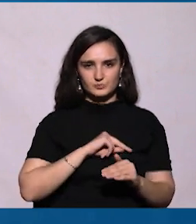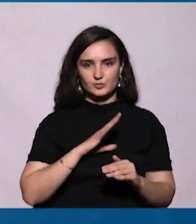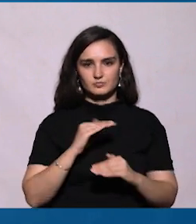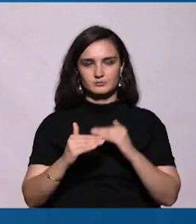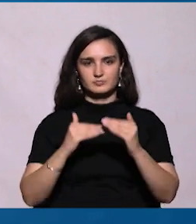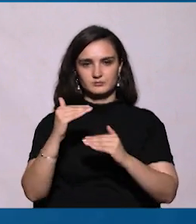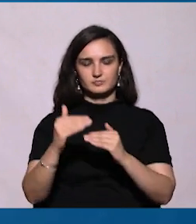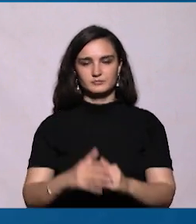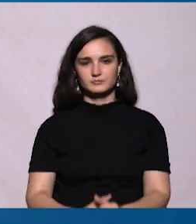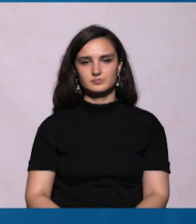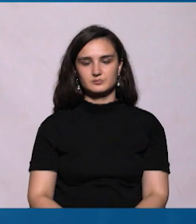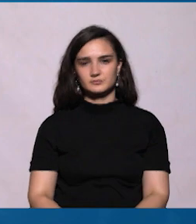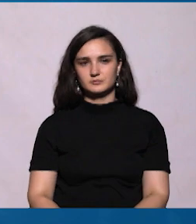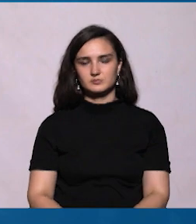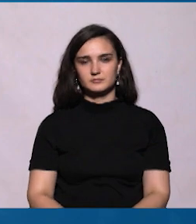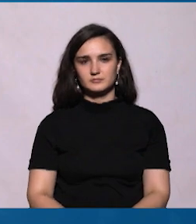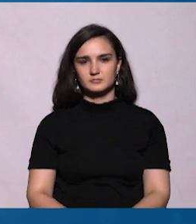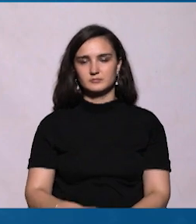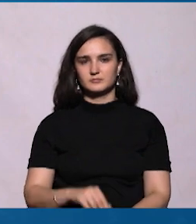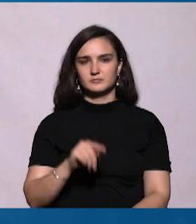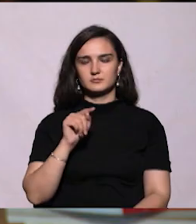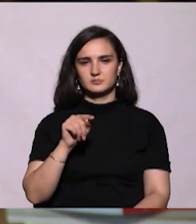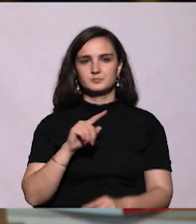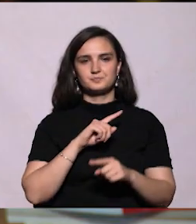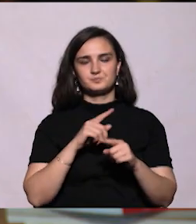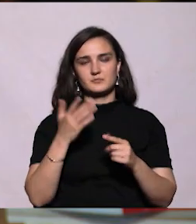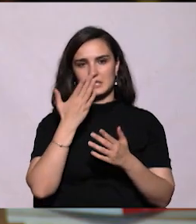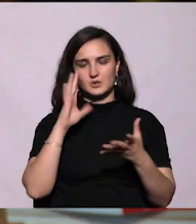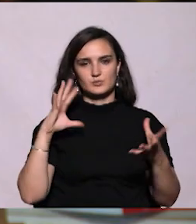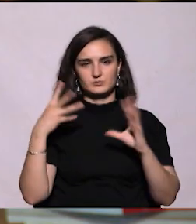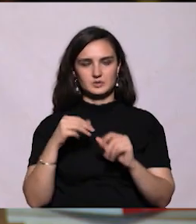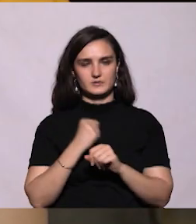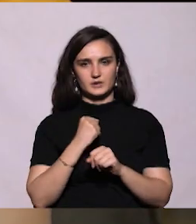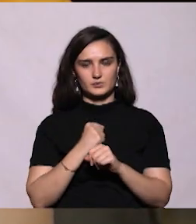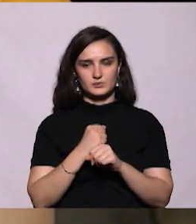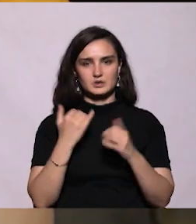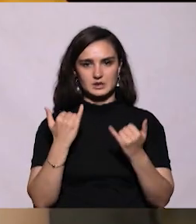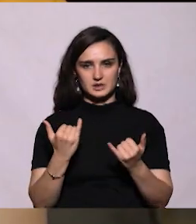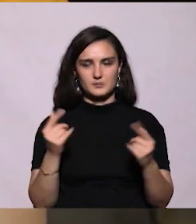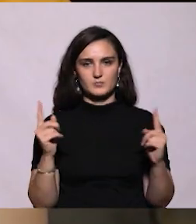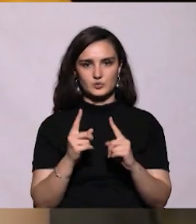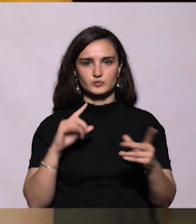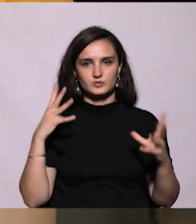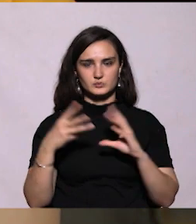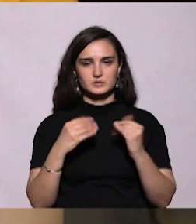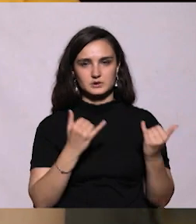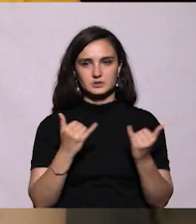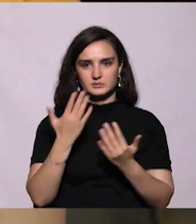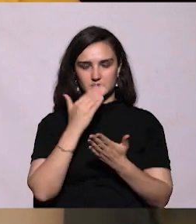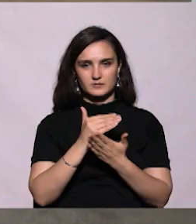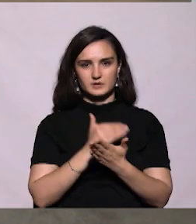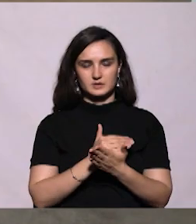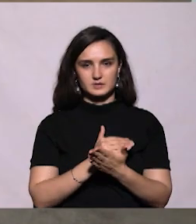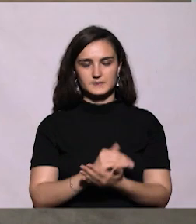Sophie. Now it's time for a quick summary of our lesson today. ახლა კი მოკლედ შევაჯამებთ დღევანდელ